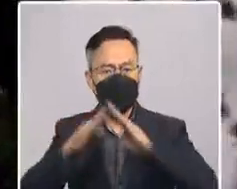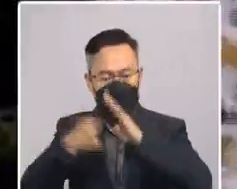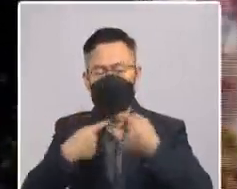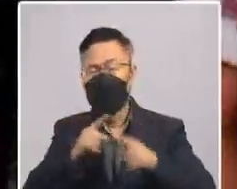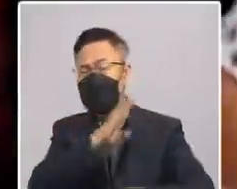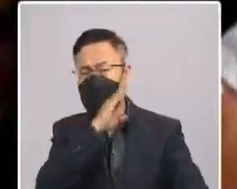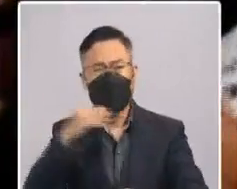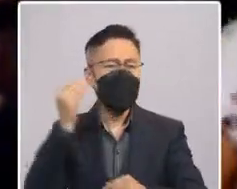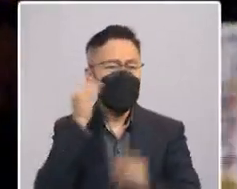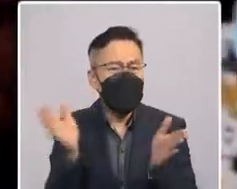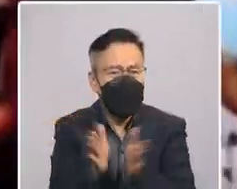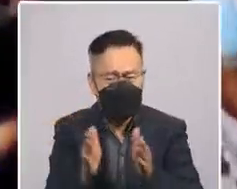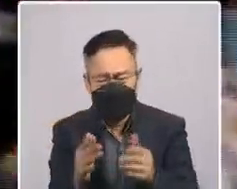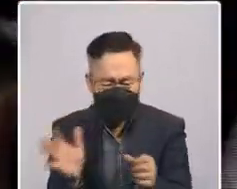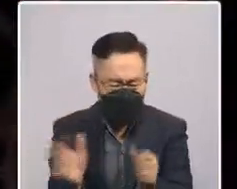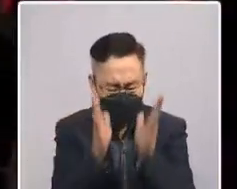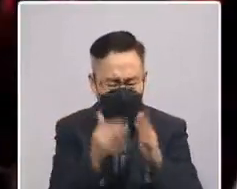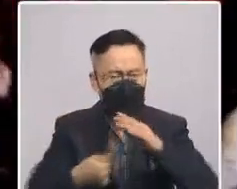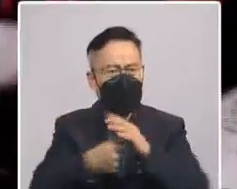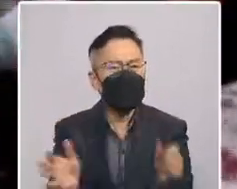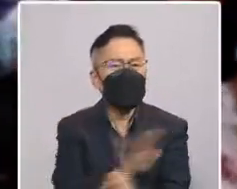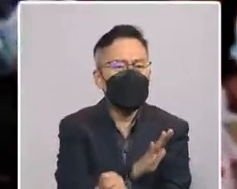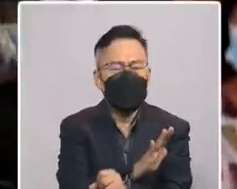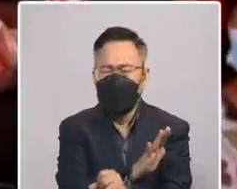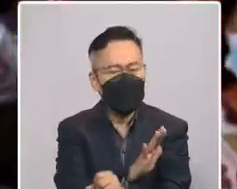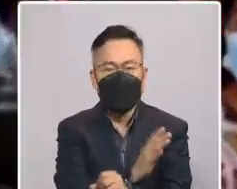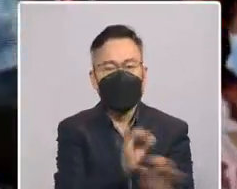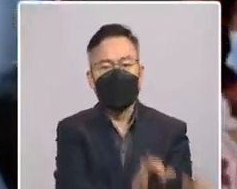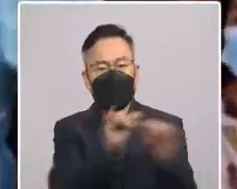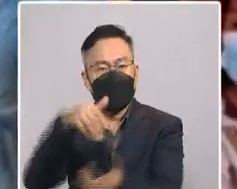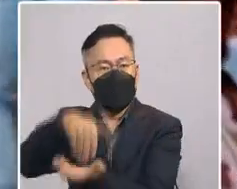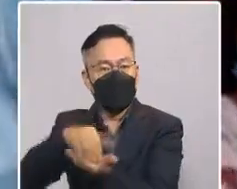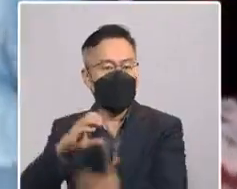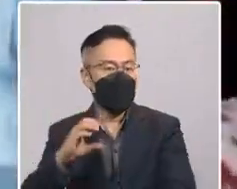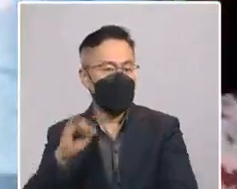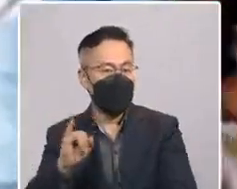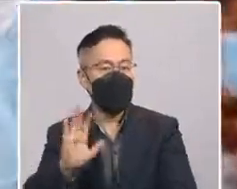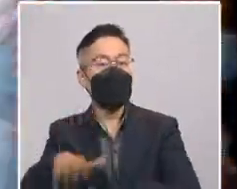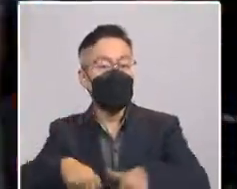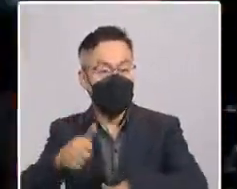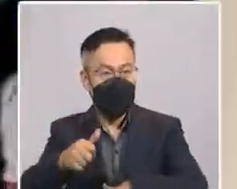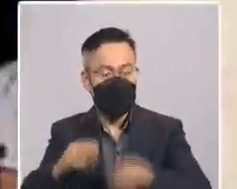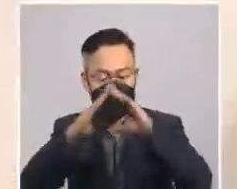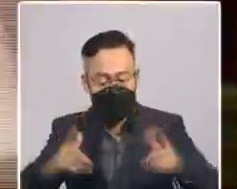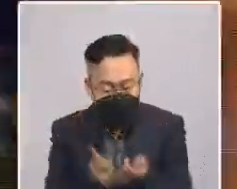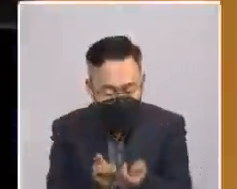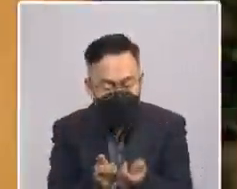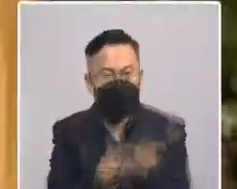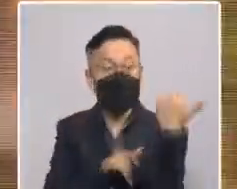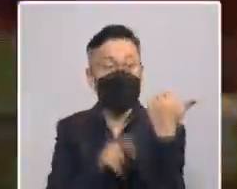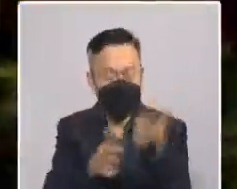อยู่ที่บ้านก็ให้ไปที่ศูนย์พักคอยเป็นคอมมูนิตี้ไอโซเลชันนะครับส่วนร้านเกมที่เป็นจุดเริ่มต้นของการระบาดตอนนี้มีคำสั่งปิดไปแ